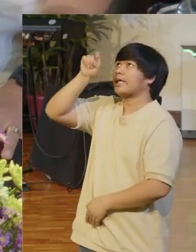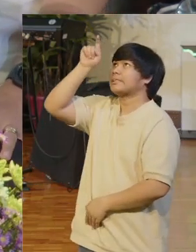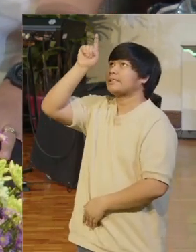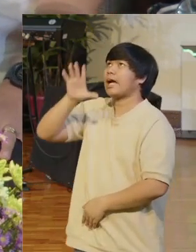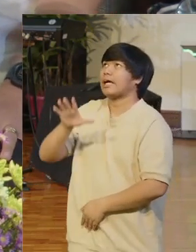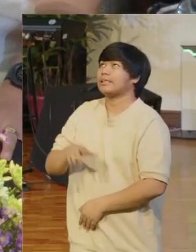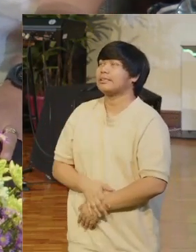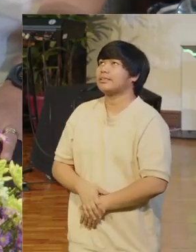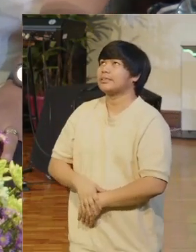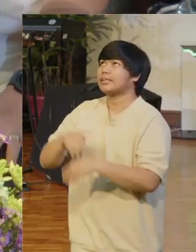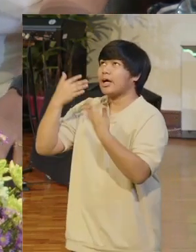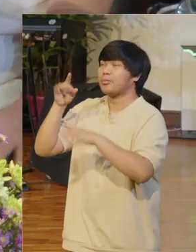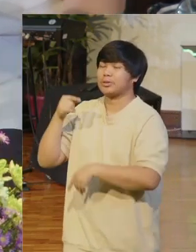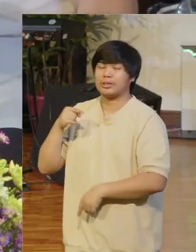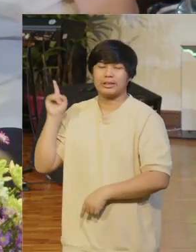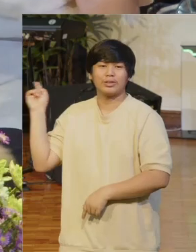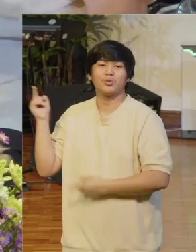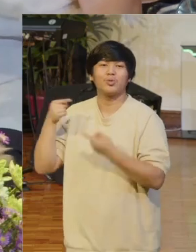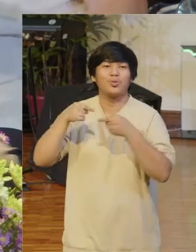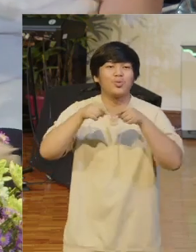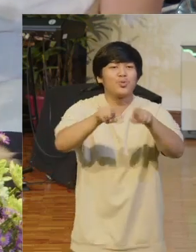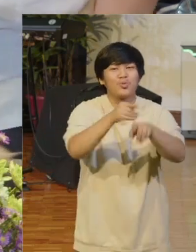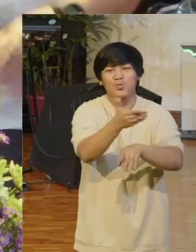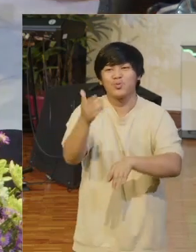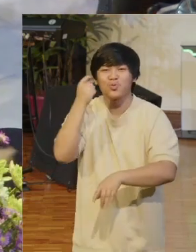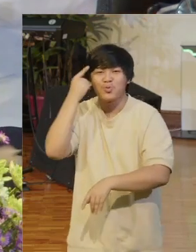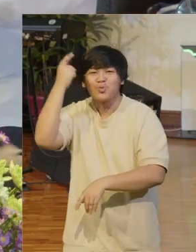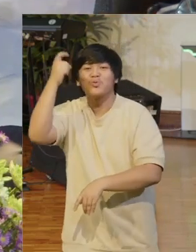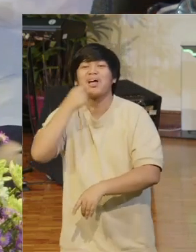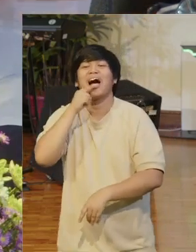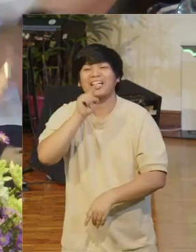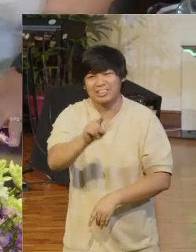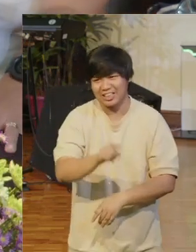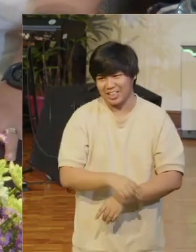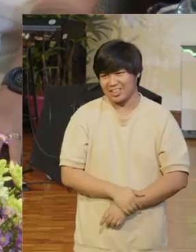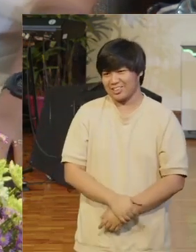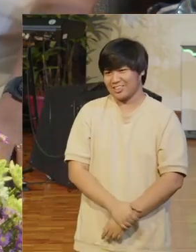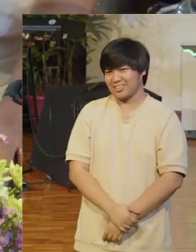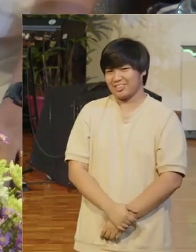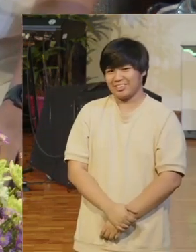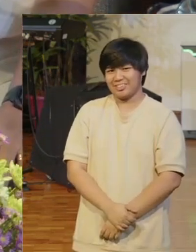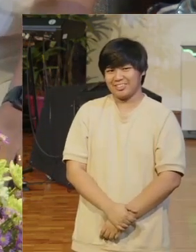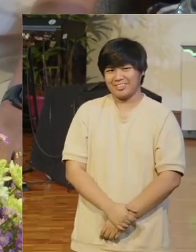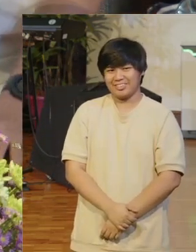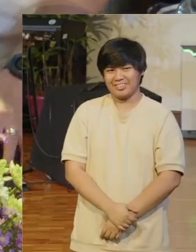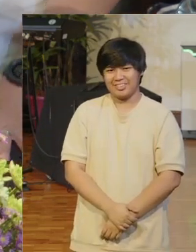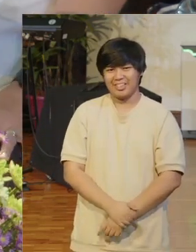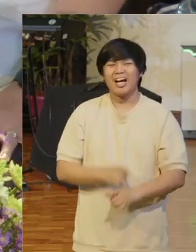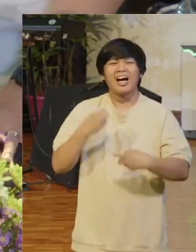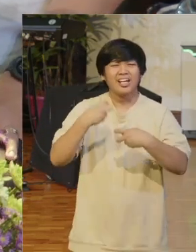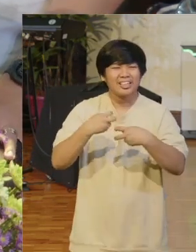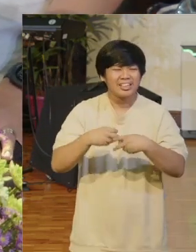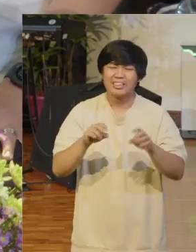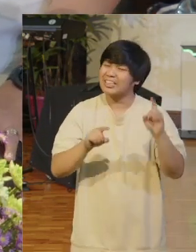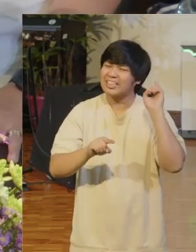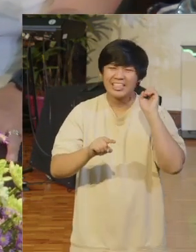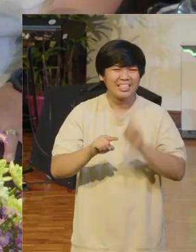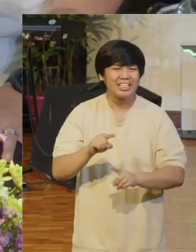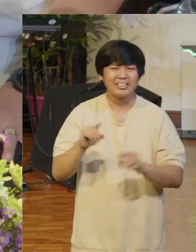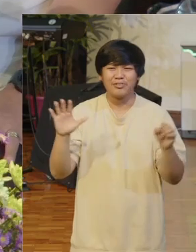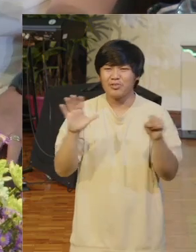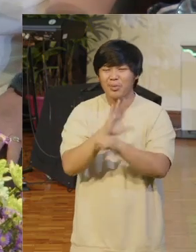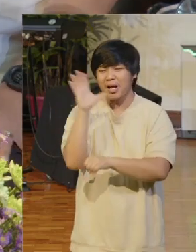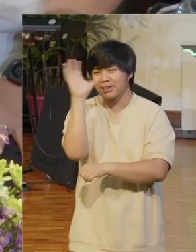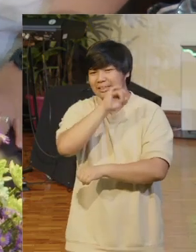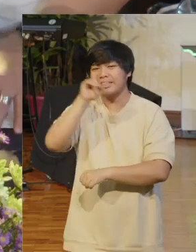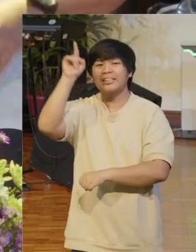yon. Okay. Ang kanyang paghahari ay laganap at hindi natin maunawaan ang lahat ng kanyang nilalayon. Sabi po ng